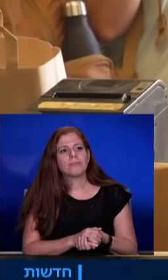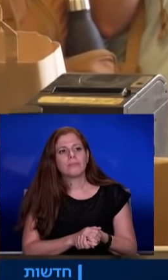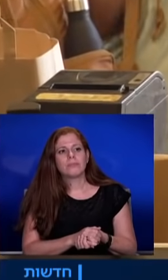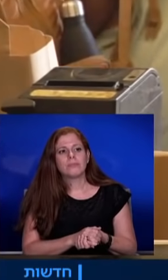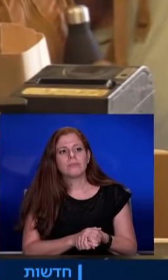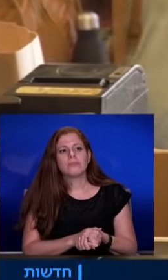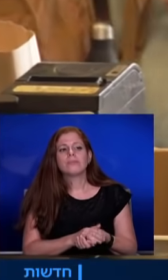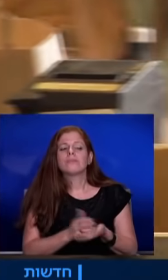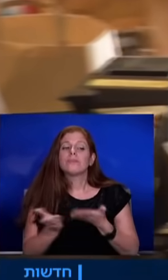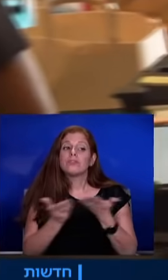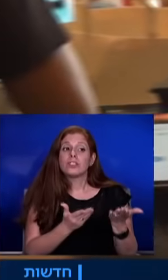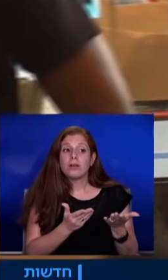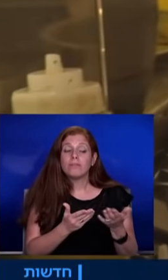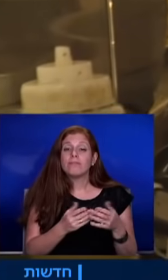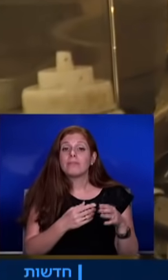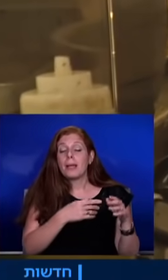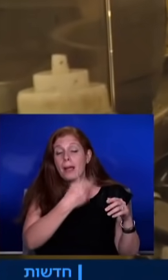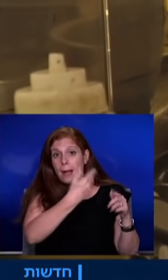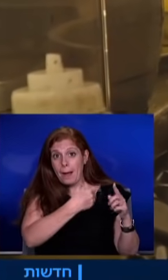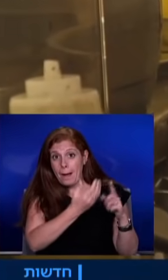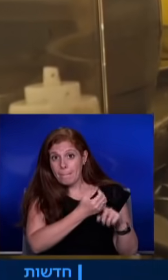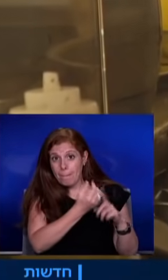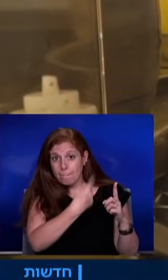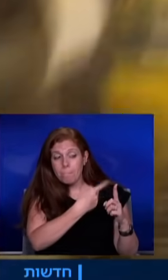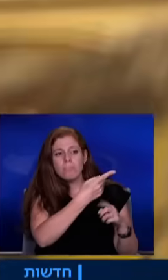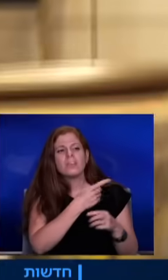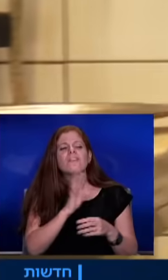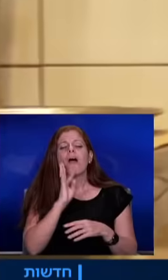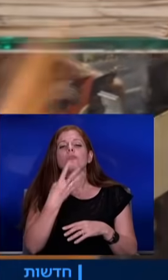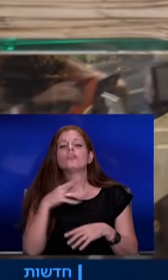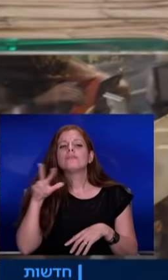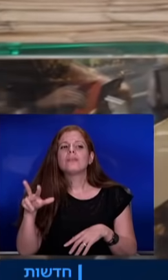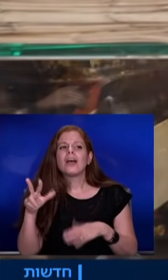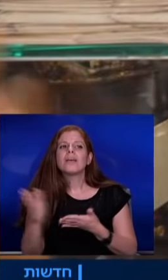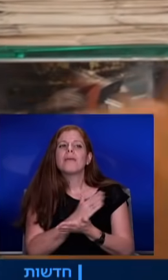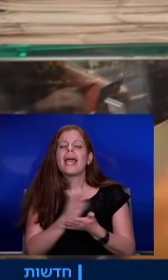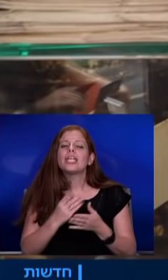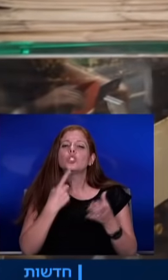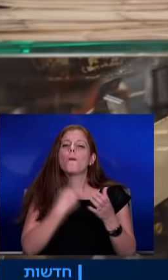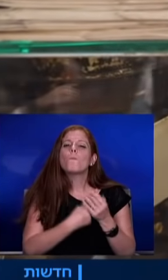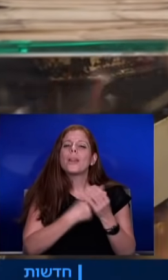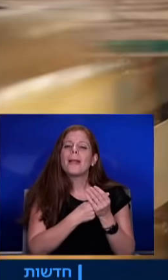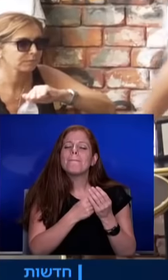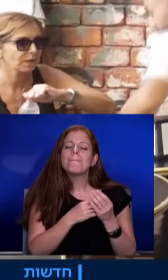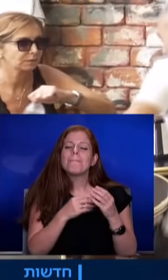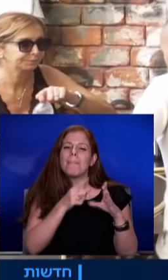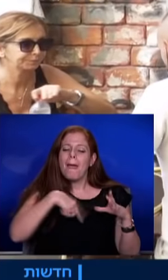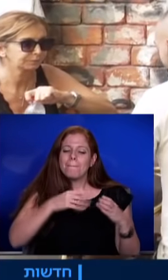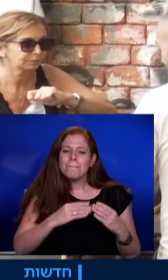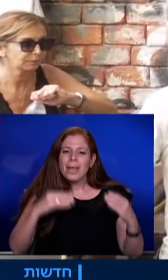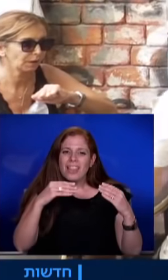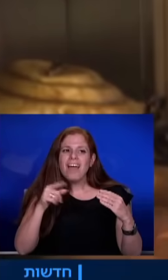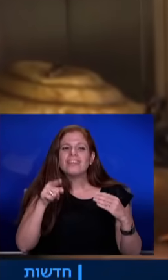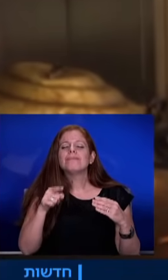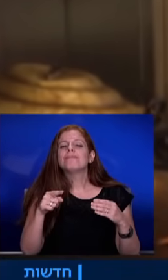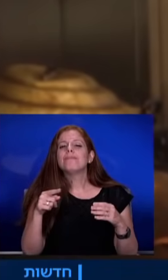בבקשה. קבב צלחת עלה? כבר 4 שנים צחי זילברליכט מכין שיפודים בפיטה במסעדה שלו בפאתי שוק הכרמל בתל